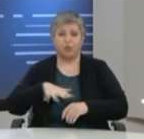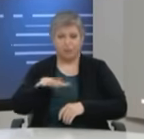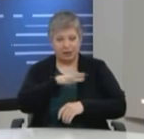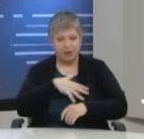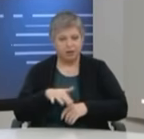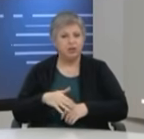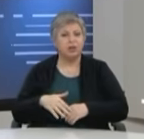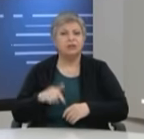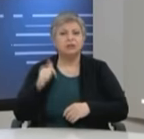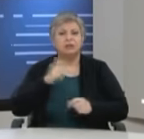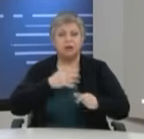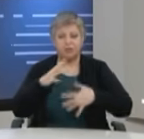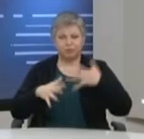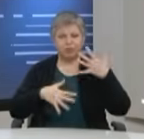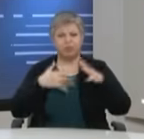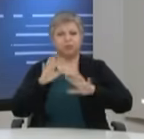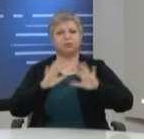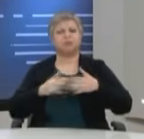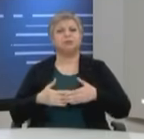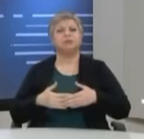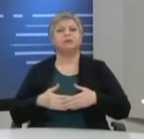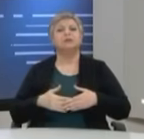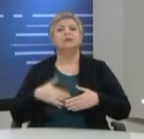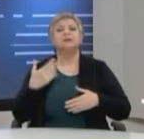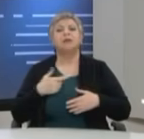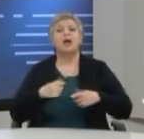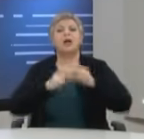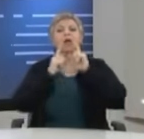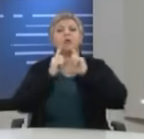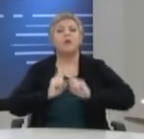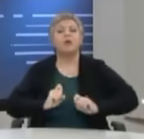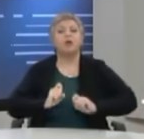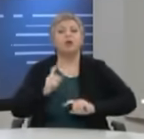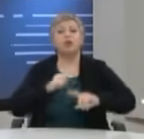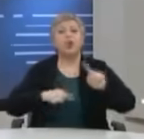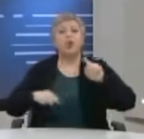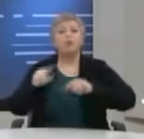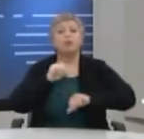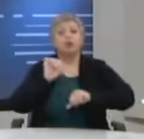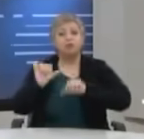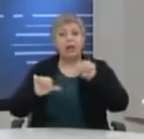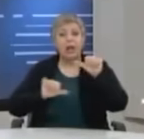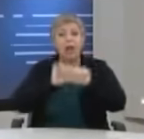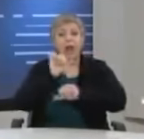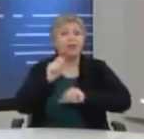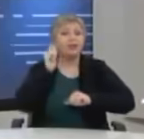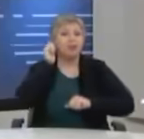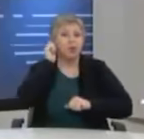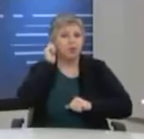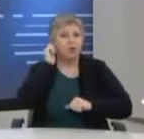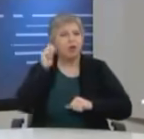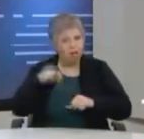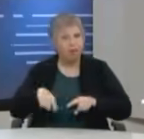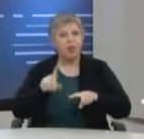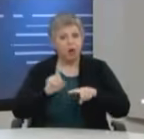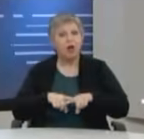προκαλεί σύγχυση, θα υποχρεωθούν να το αλλάξουν. Καταθέτω το σχετικό άρθρο στα πρακτικά. Αλλά αυτά για σας